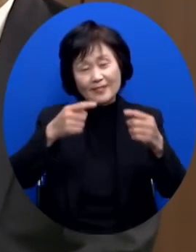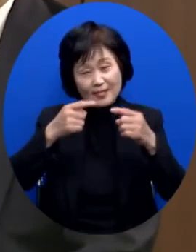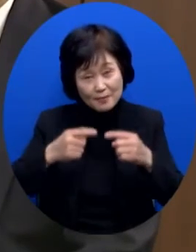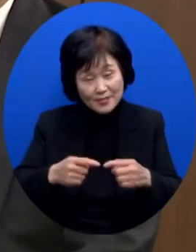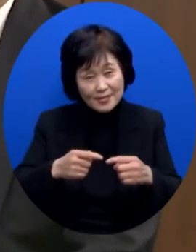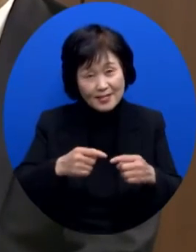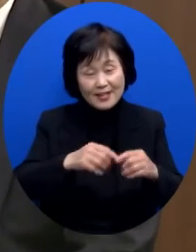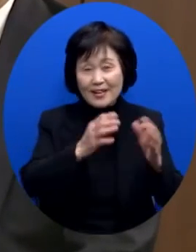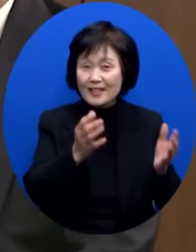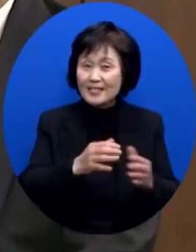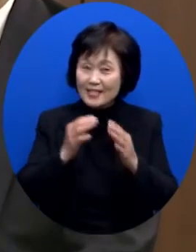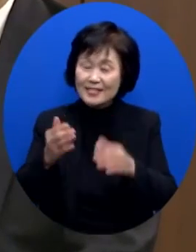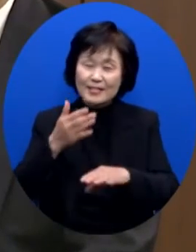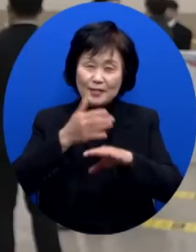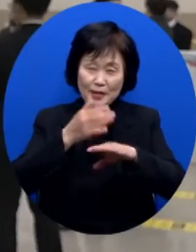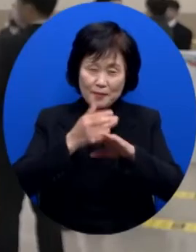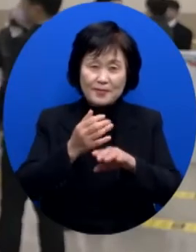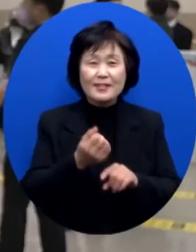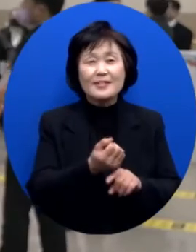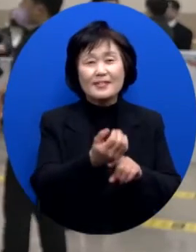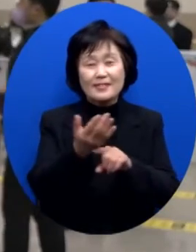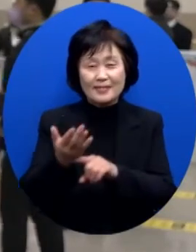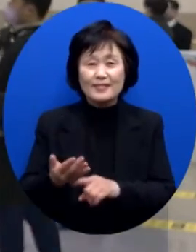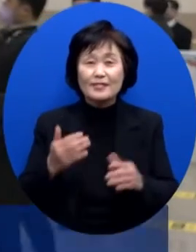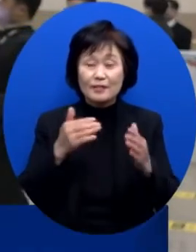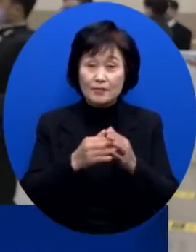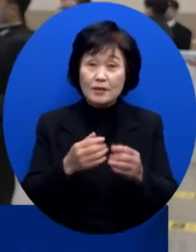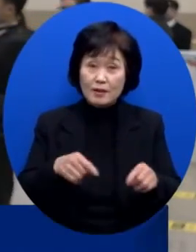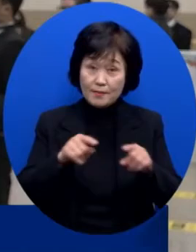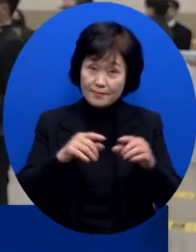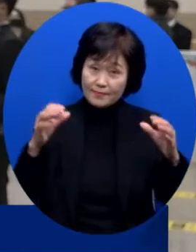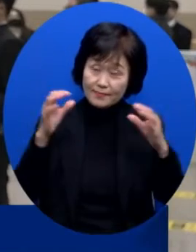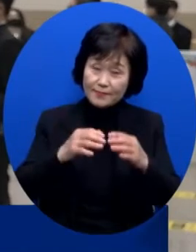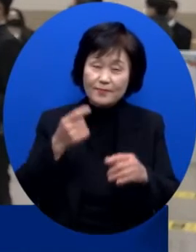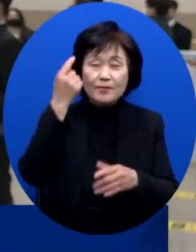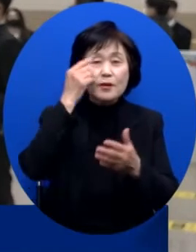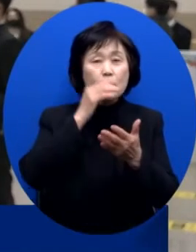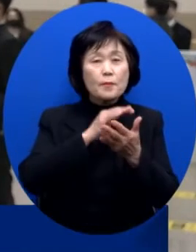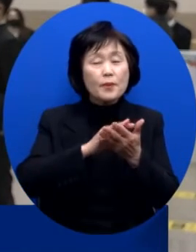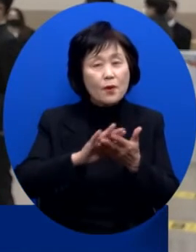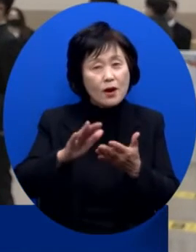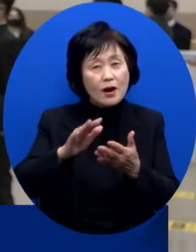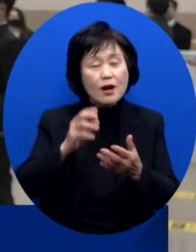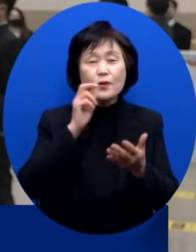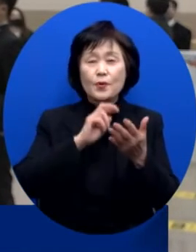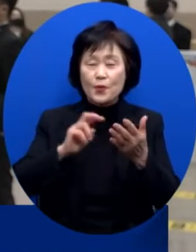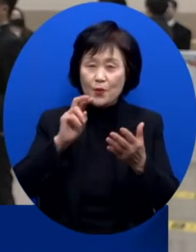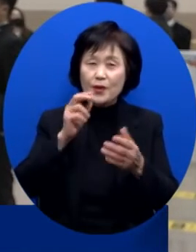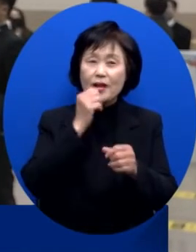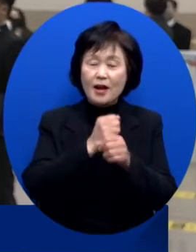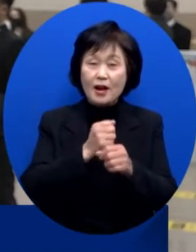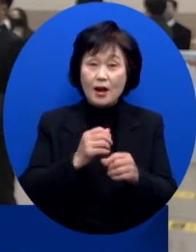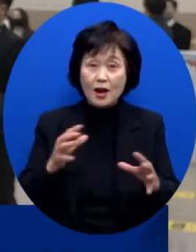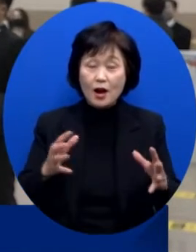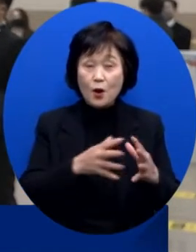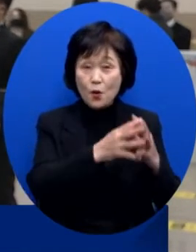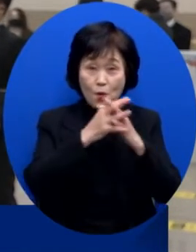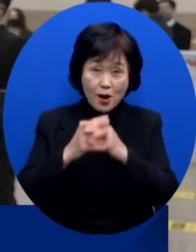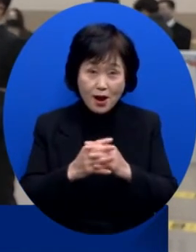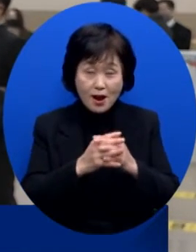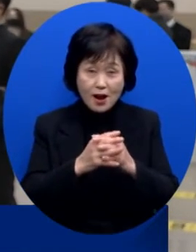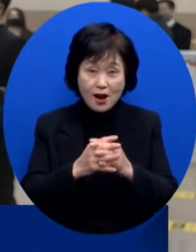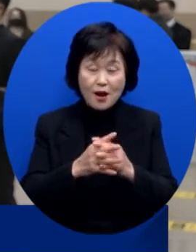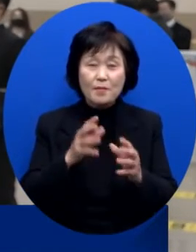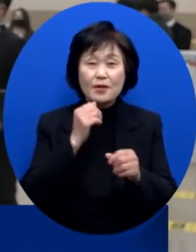감사의 뜻을 전했습니다 함께 모여서 평화의 섬 을 노래하고 노하우의 당을 같구요 그 노래를